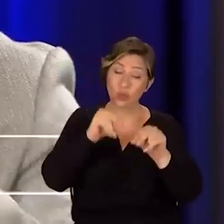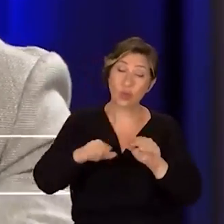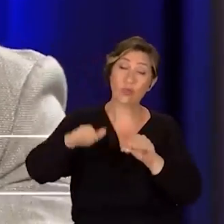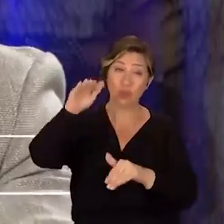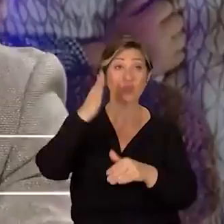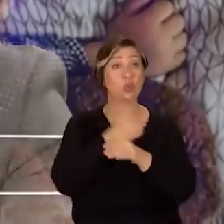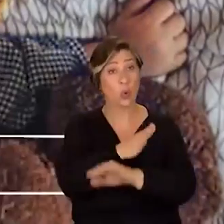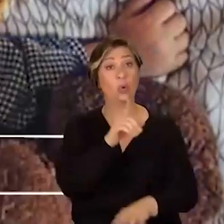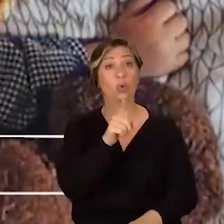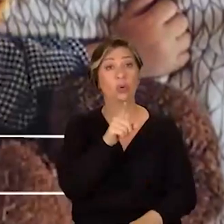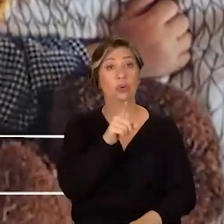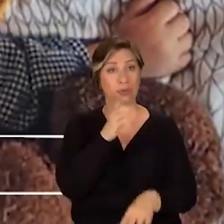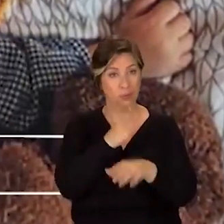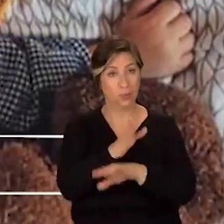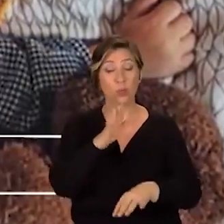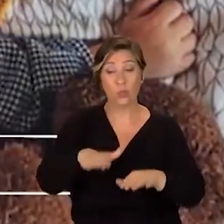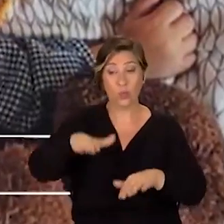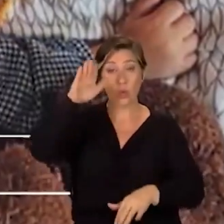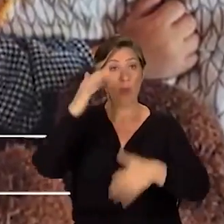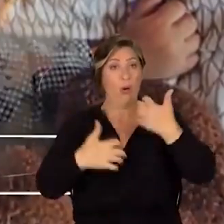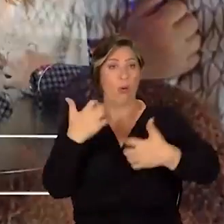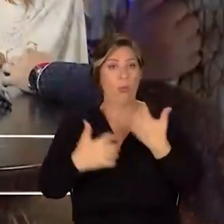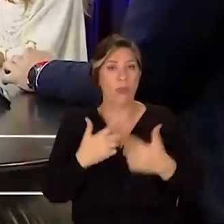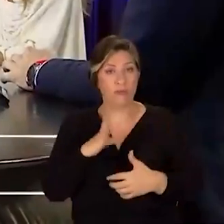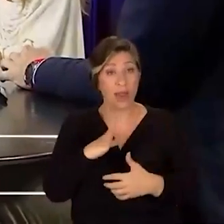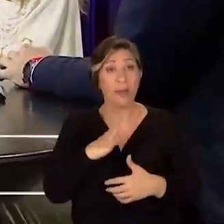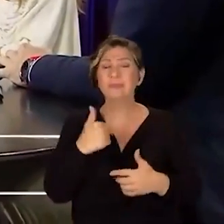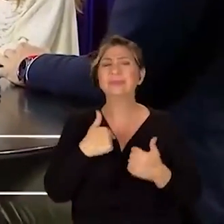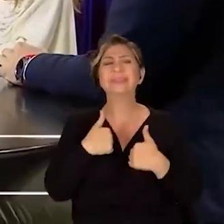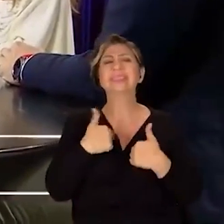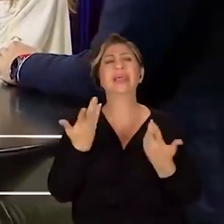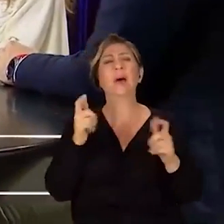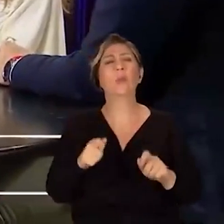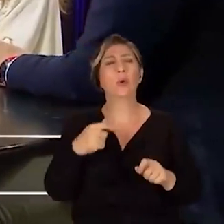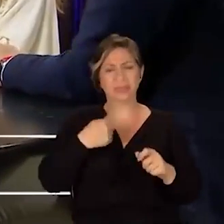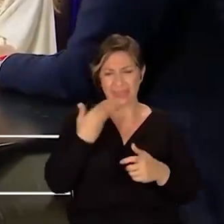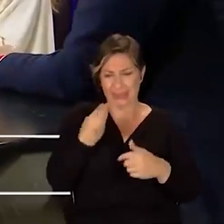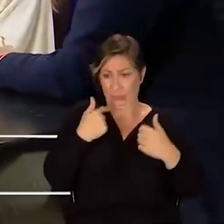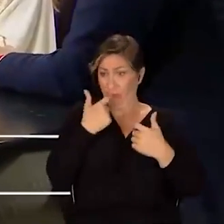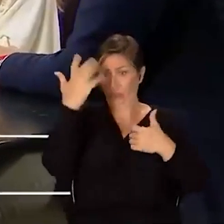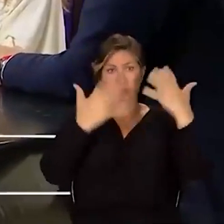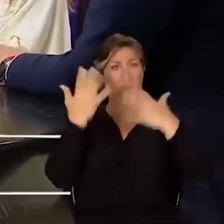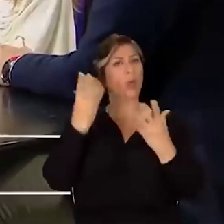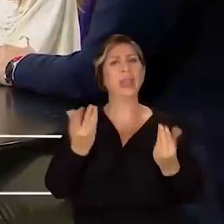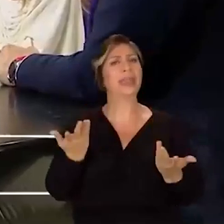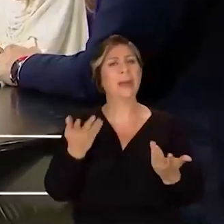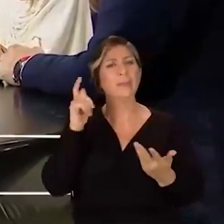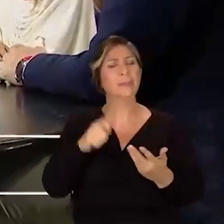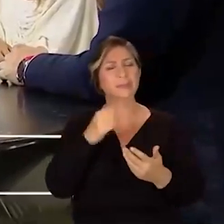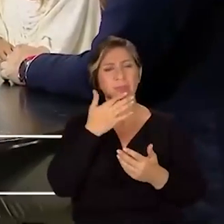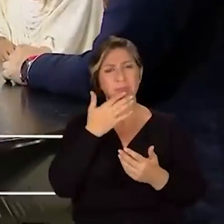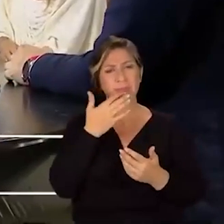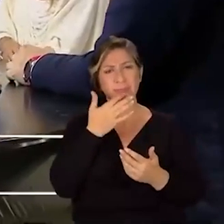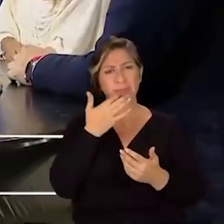büyüsün. Doğru. Çünkü büyüme hormonu salgılanıyor. Peki bizde ne yapıyor büyüme hormonu? Yani daha olgun çağa gelişmiş, büyüme